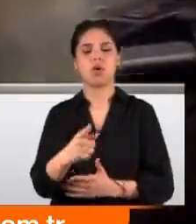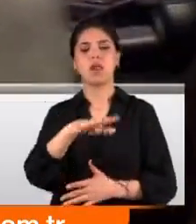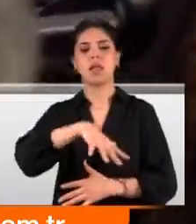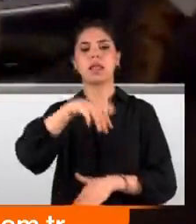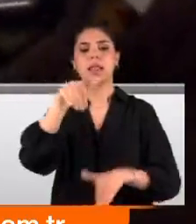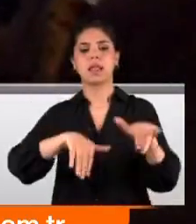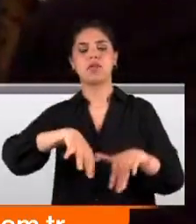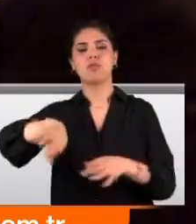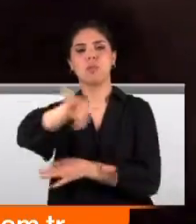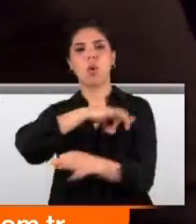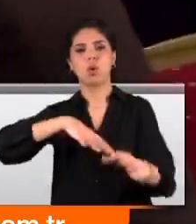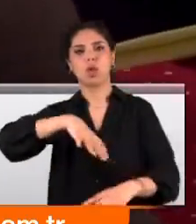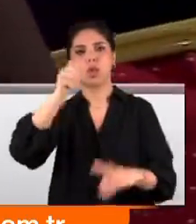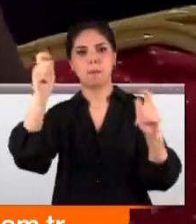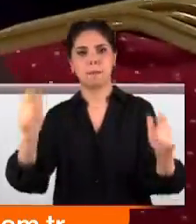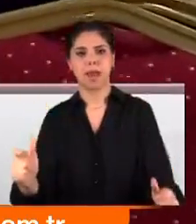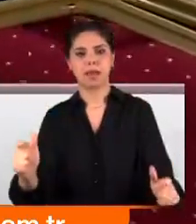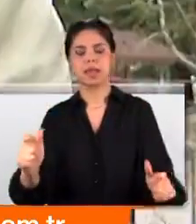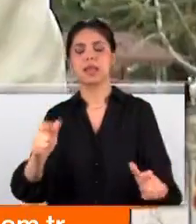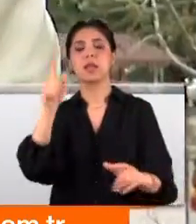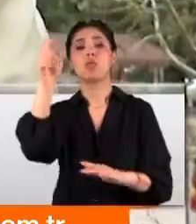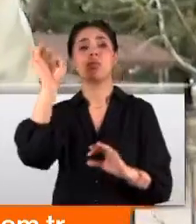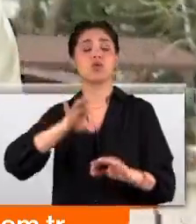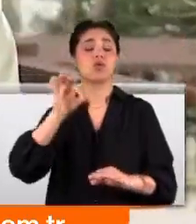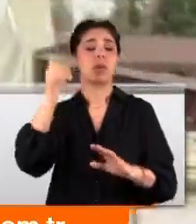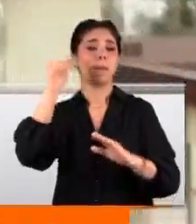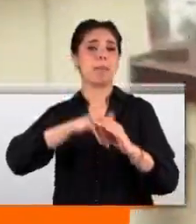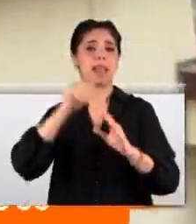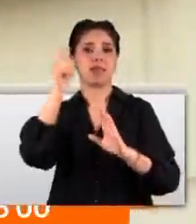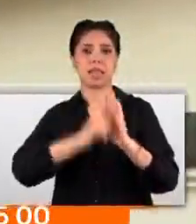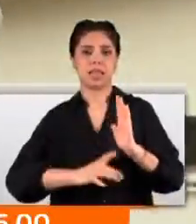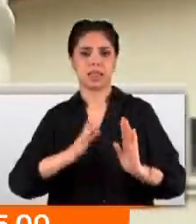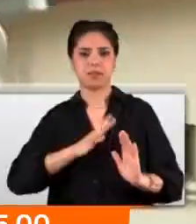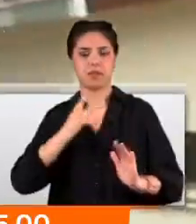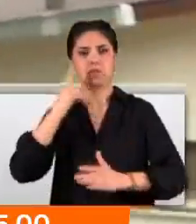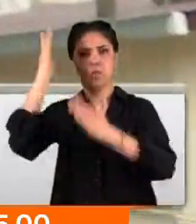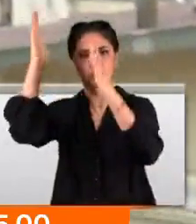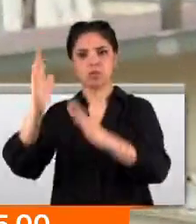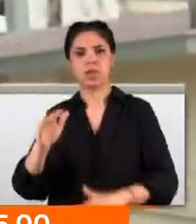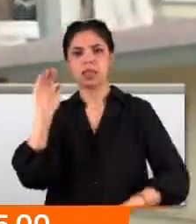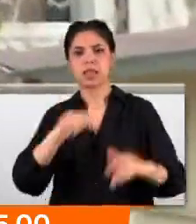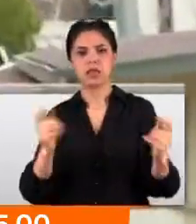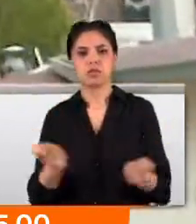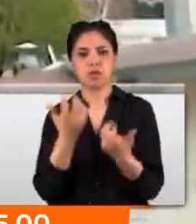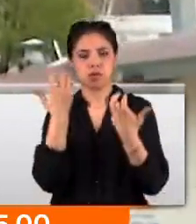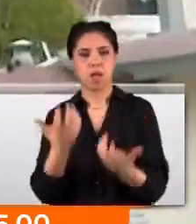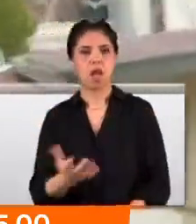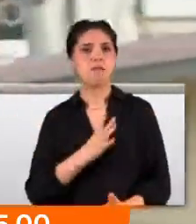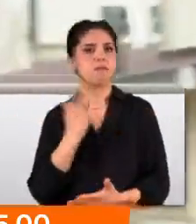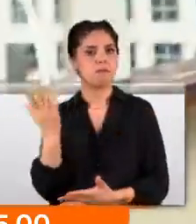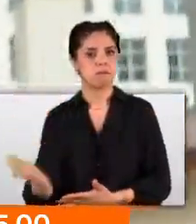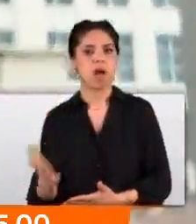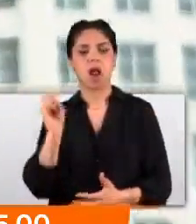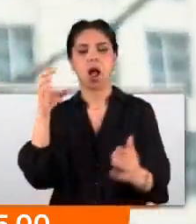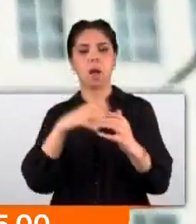merkezinde toplandı. Sırada milletvekili listeleri var. Cumhurbaşkanı Erdoğan'ın seçim mesaisi de aralıksız devam ediyor. AK Parti Genel